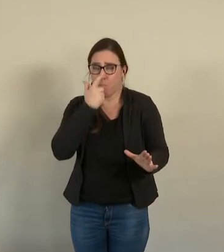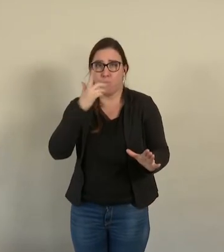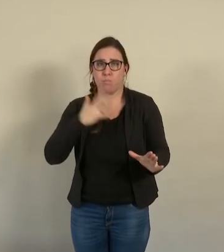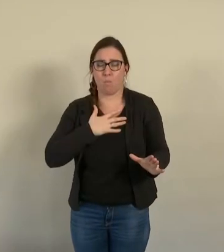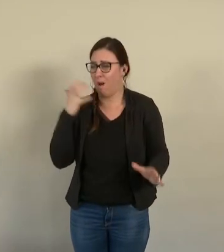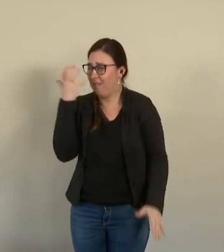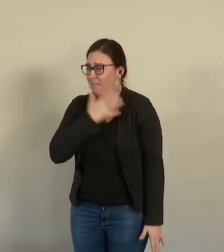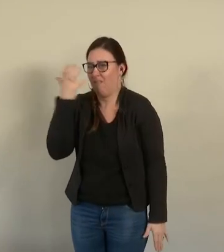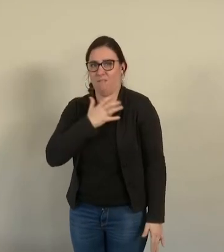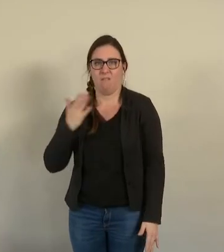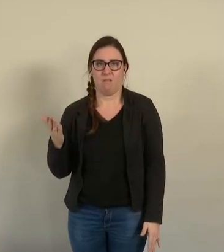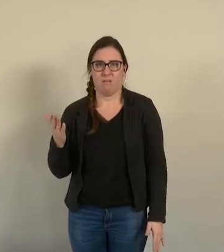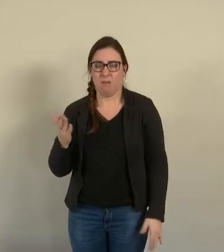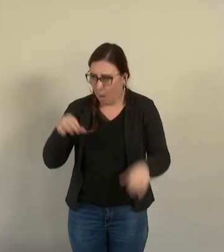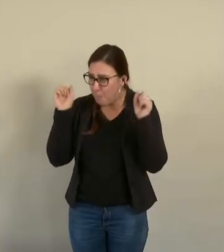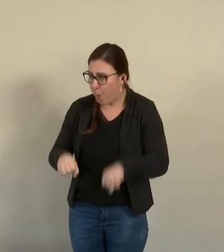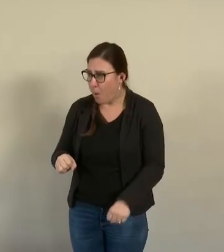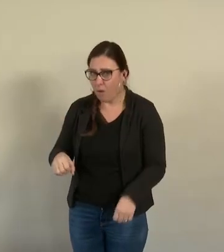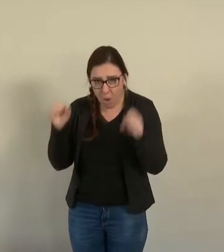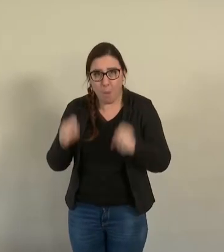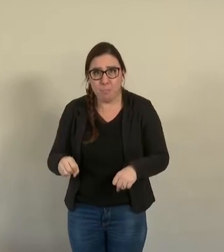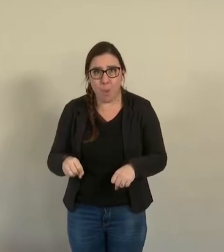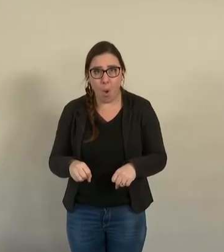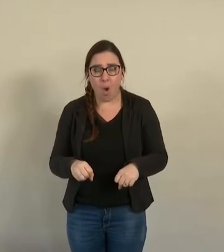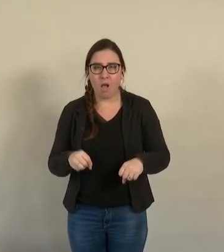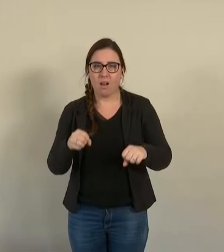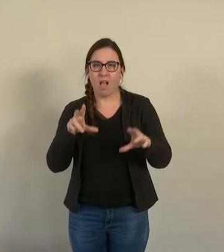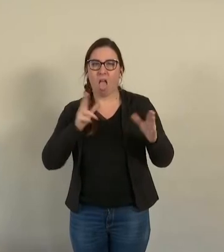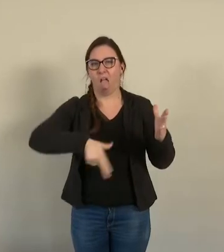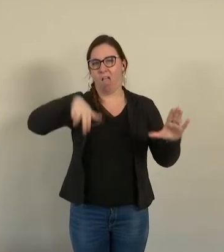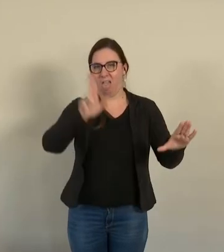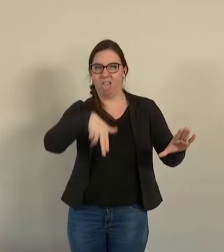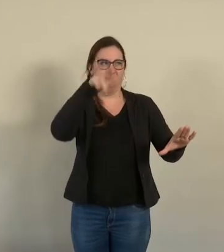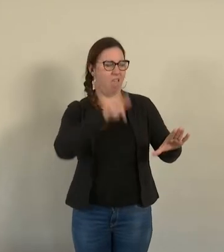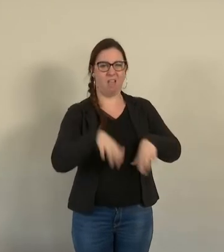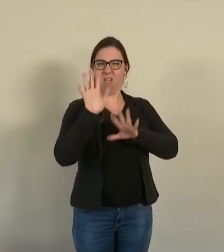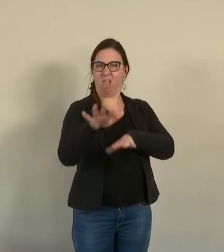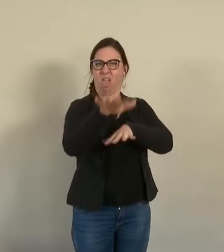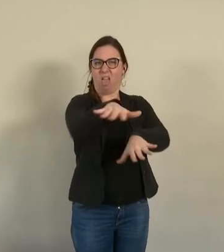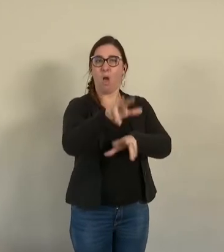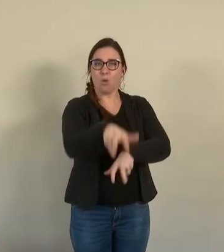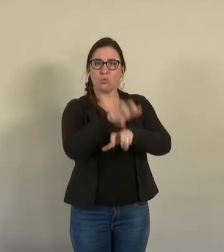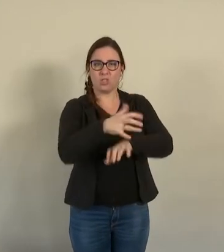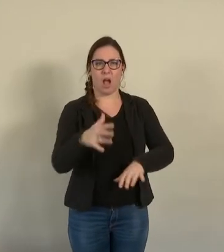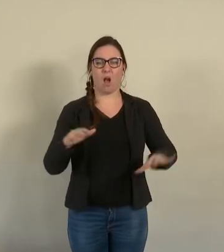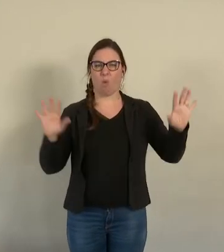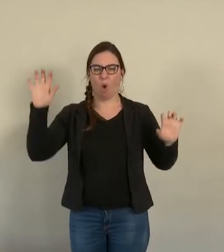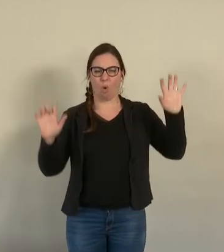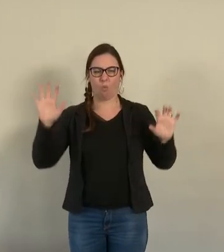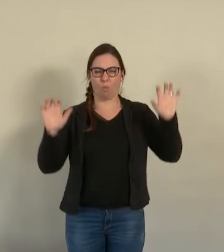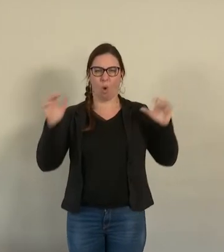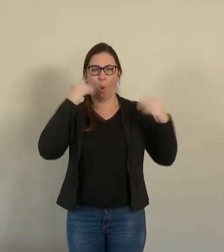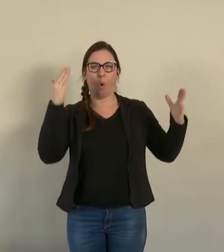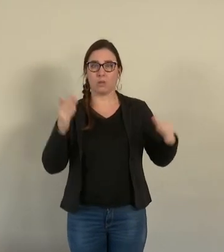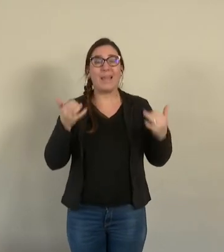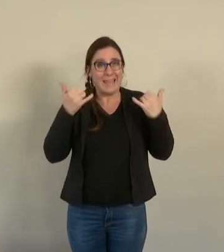terrifiant de voir à quel point vous pouvez faire du populisme pendant les manifestations en soutien aux agriculteurs et dans ce conseil